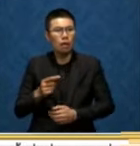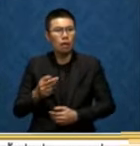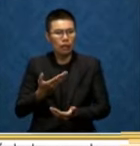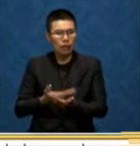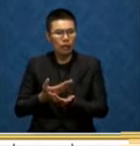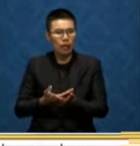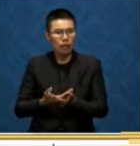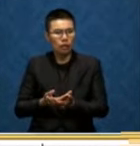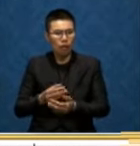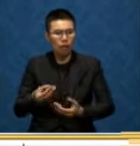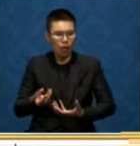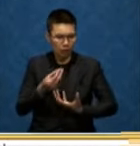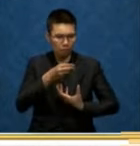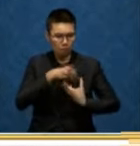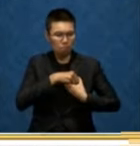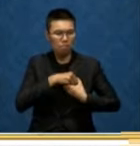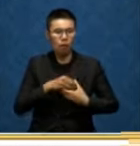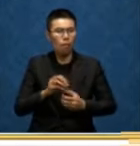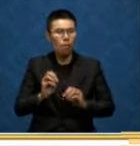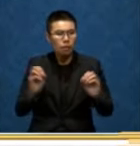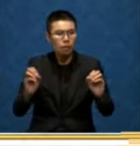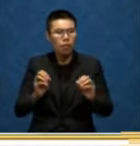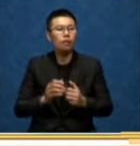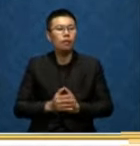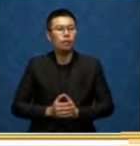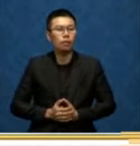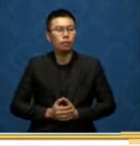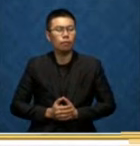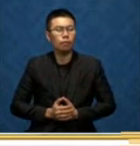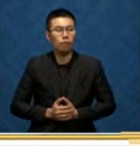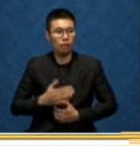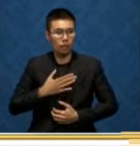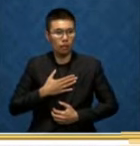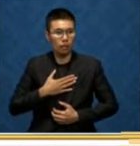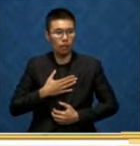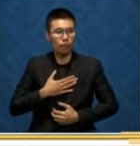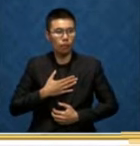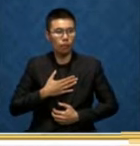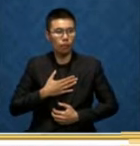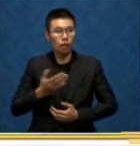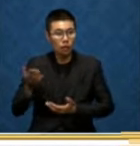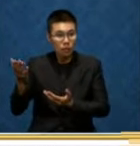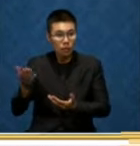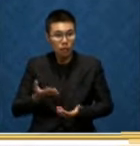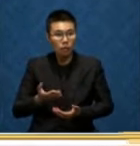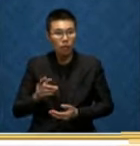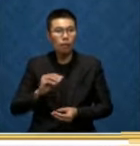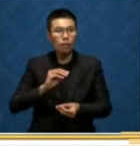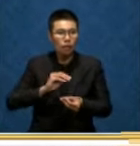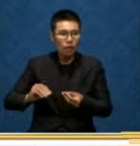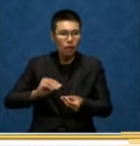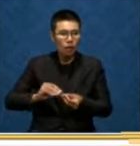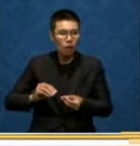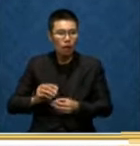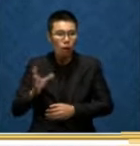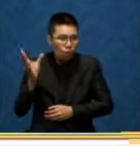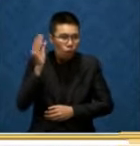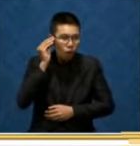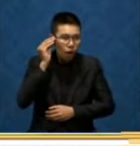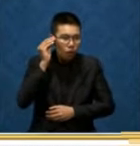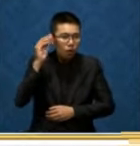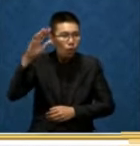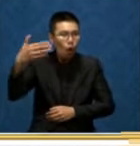คะและปรากฏว่าดิฉันก็ได้รับเชิญไปที่ฉะเชิงเทราก่อนไปฟังเขาเบื้องต้น